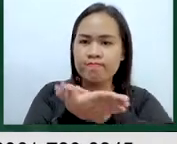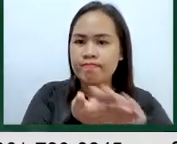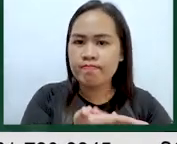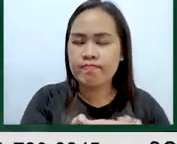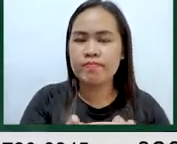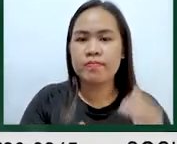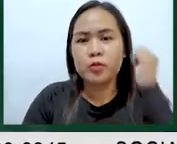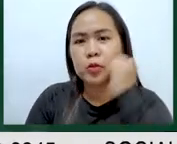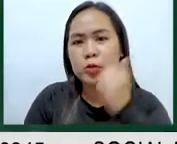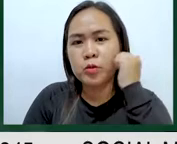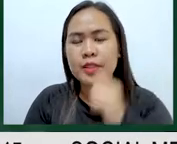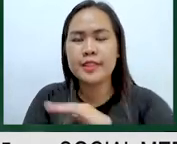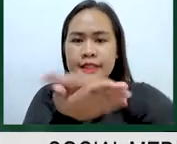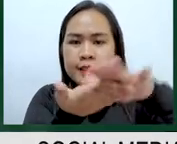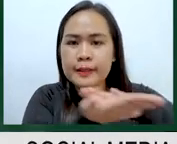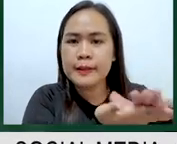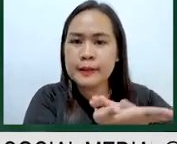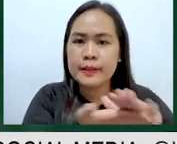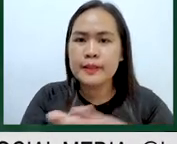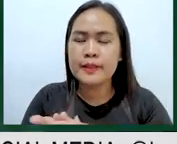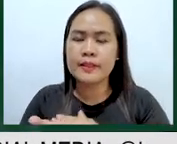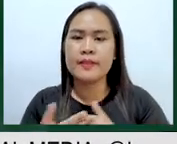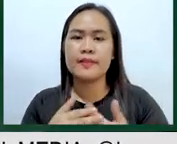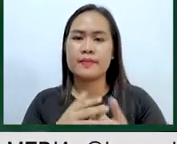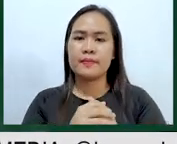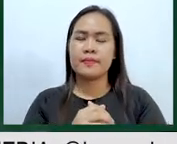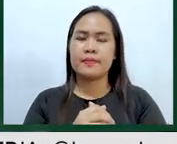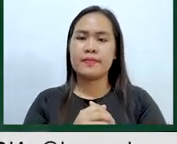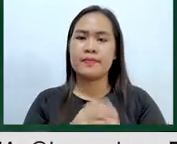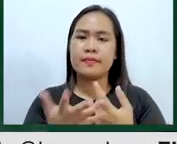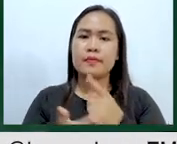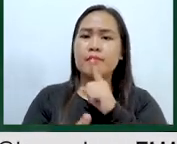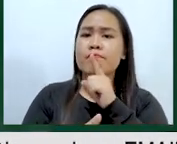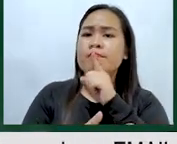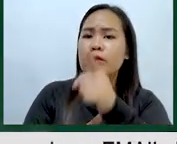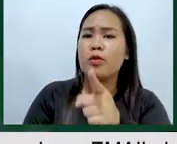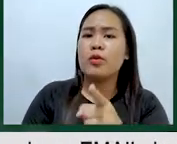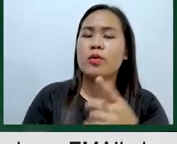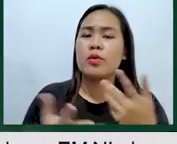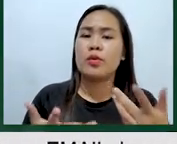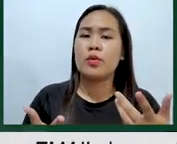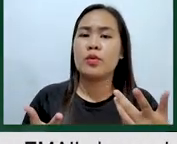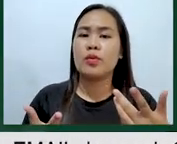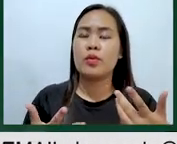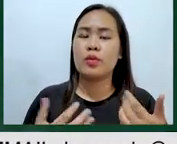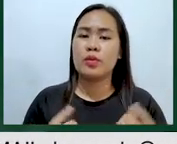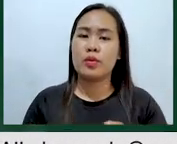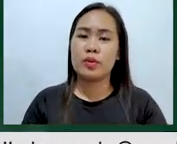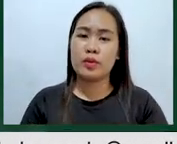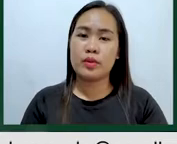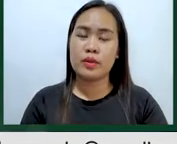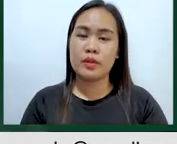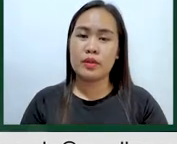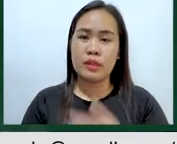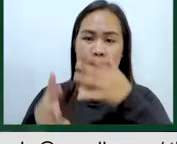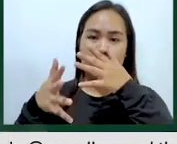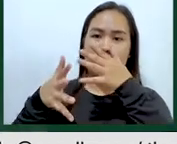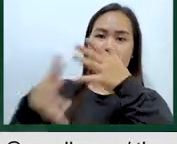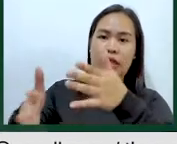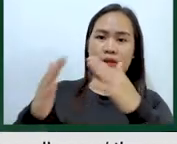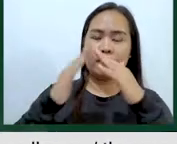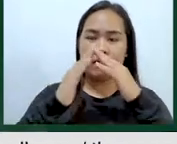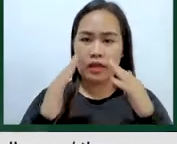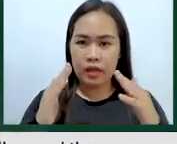homes clean. No, regularly, 'di ba? Mag-cleaning, general cleaning tayo, 'di ba? Dahil syempre kahit naman ba